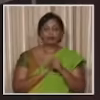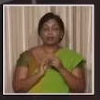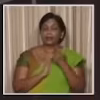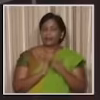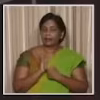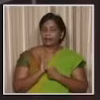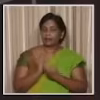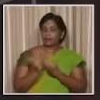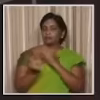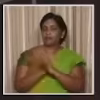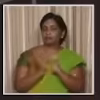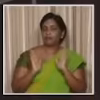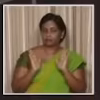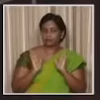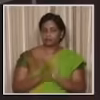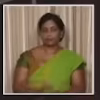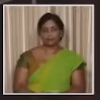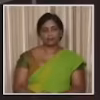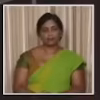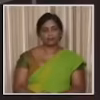නීතිය සාධාරණේ වෙන්න ඕනේ.